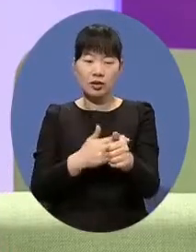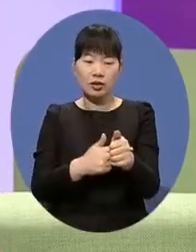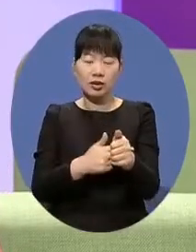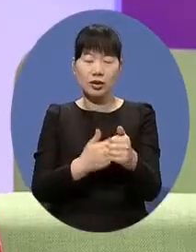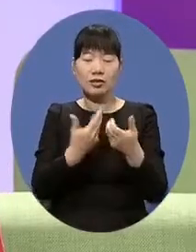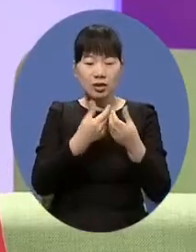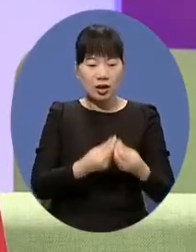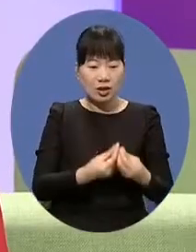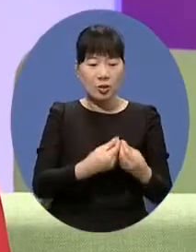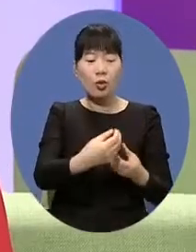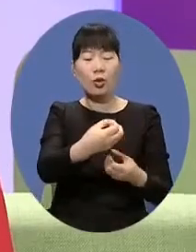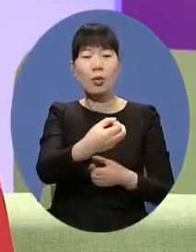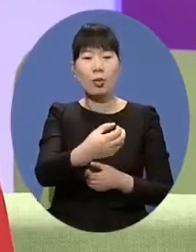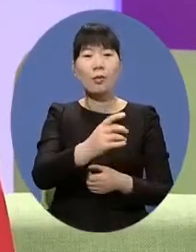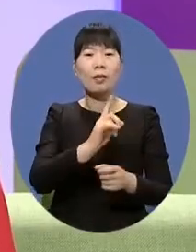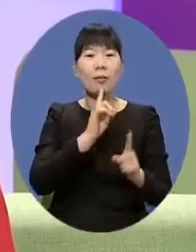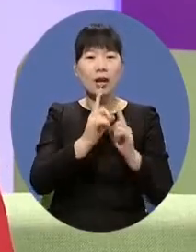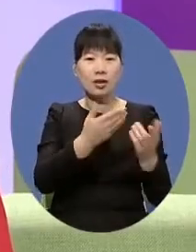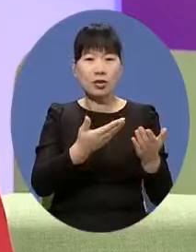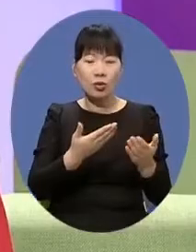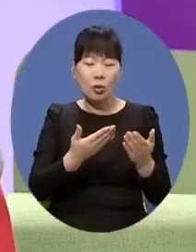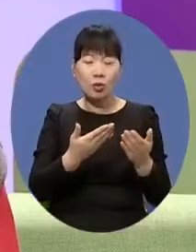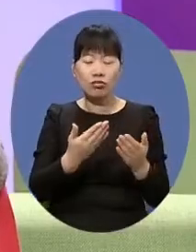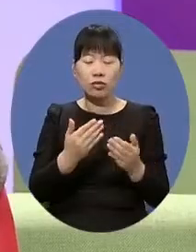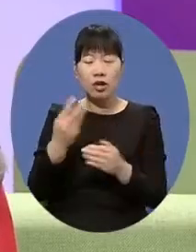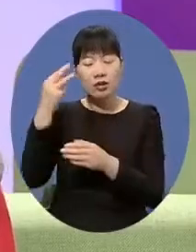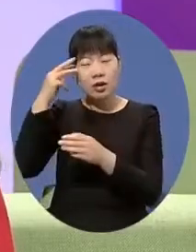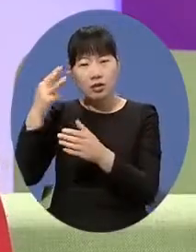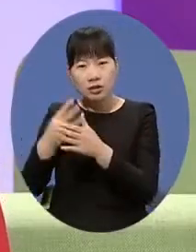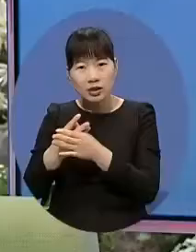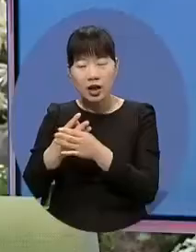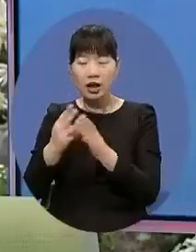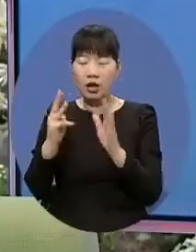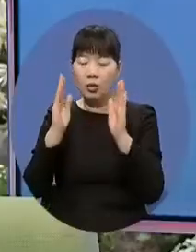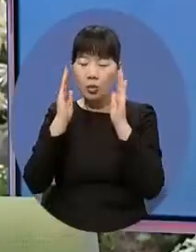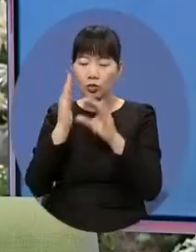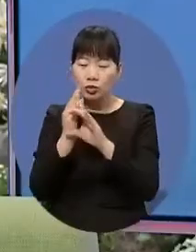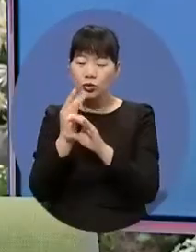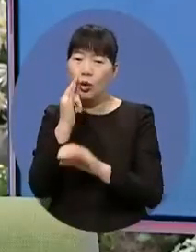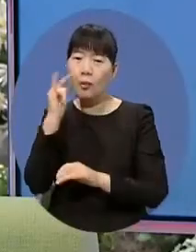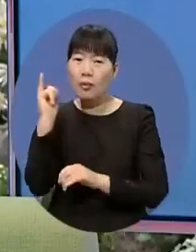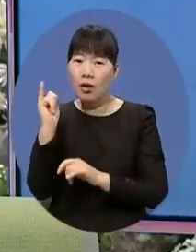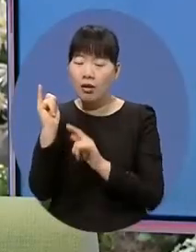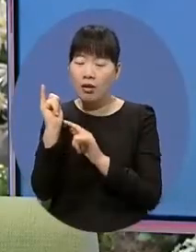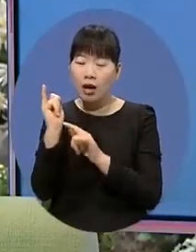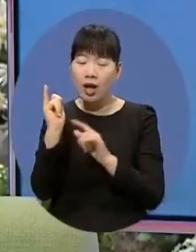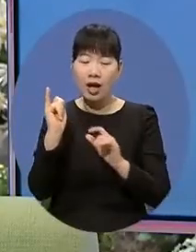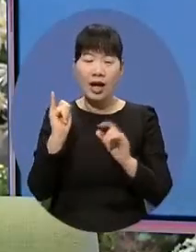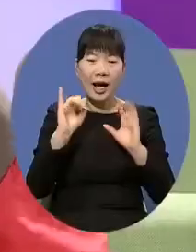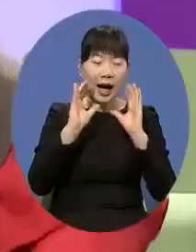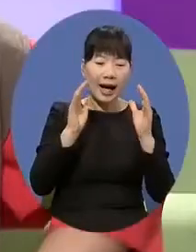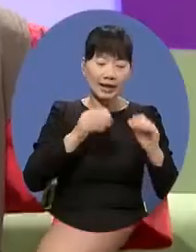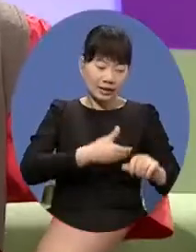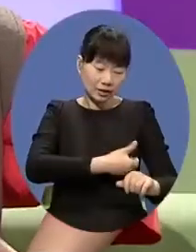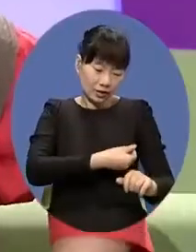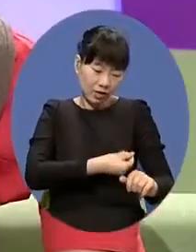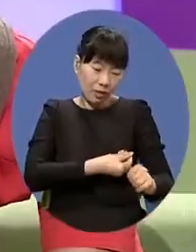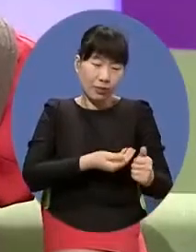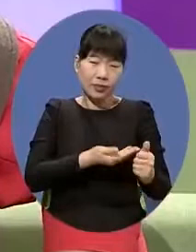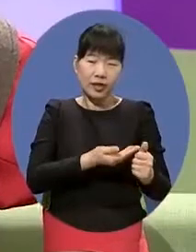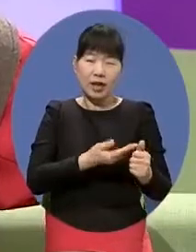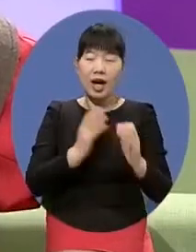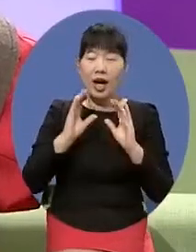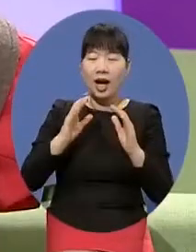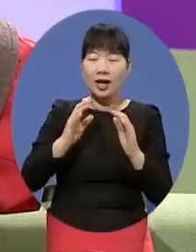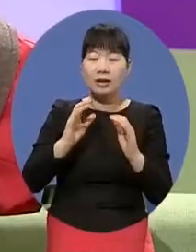실례로 네. 말씀해 주신 건데 어떤 석사 과정에 공부하던 엄마가 있었대요. 그래서 네. 그 엄마가 아기를 젖을 물린 했는데 아기를